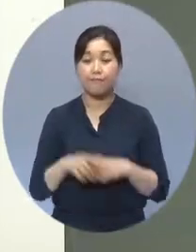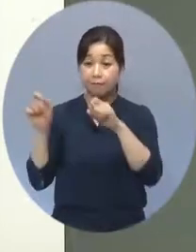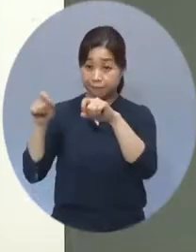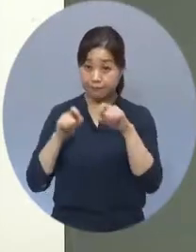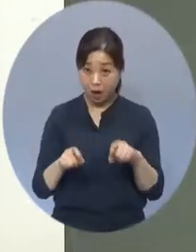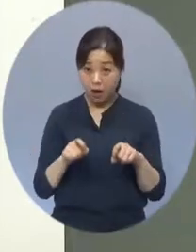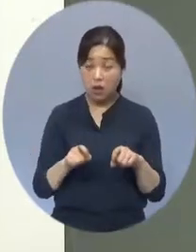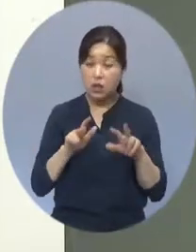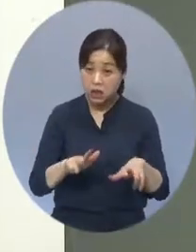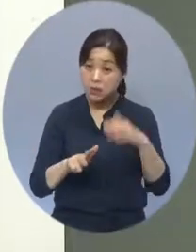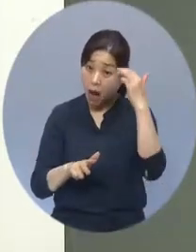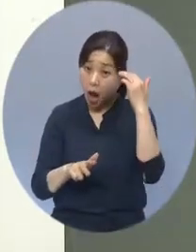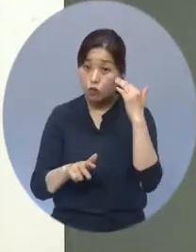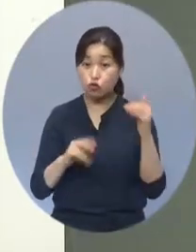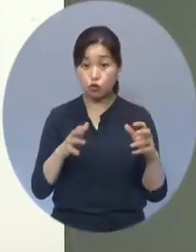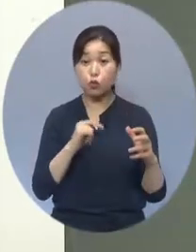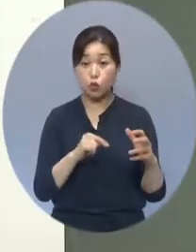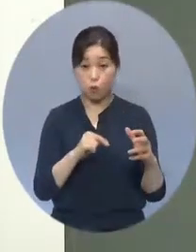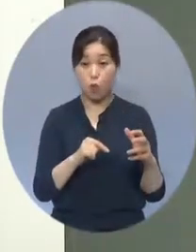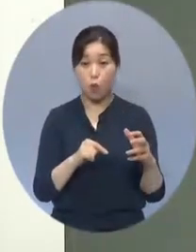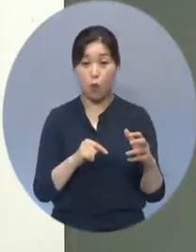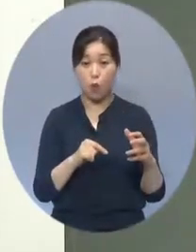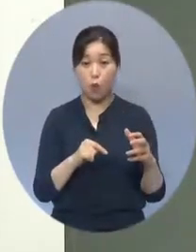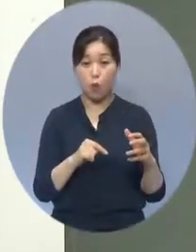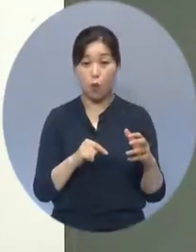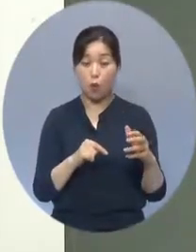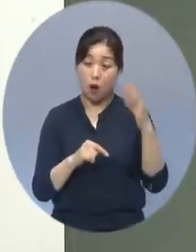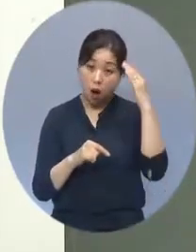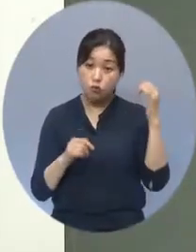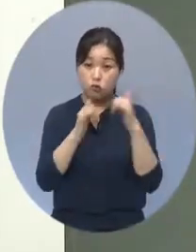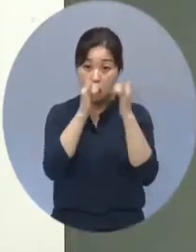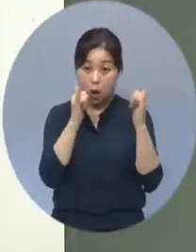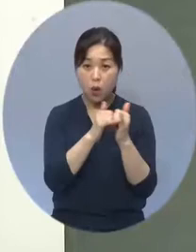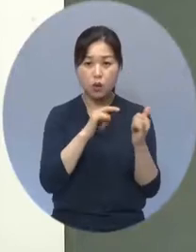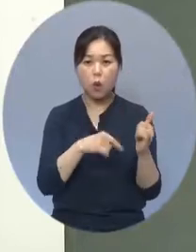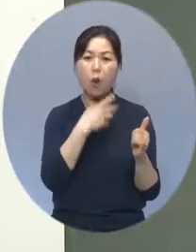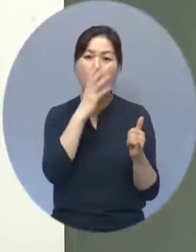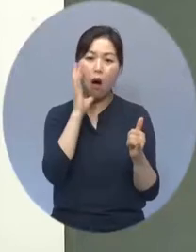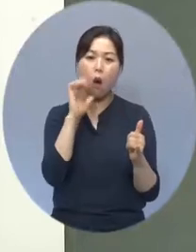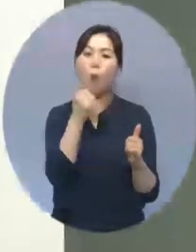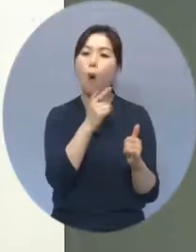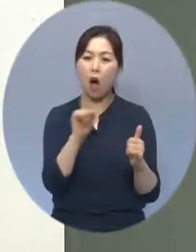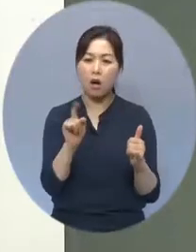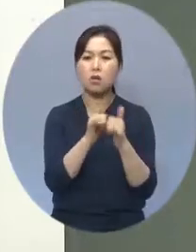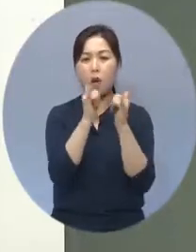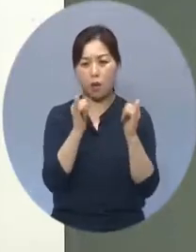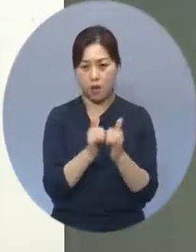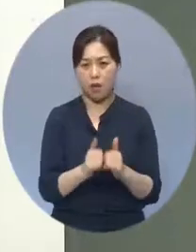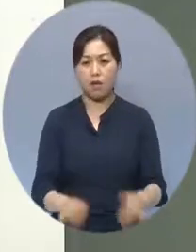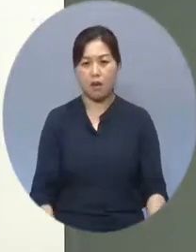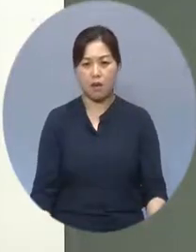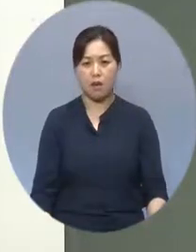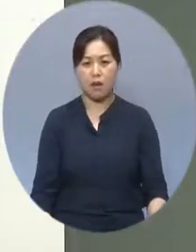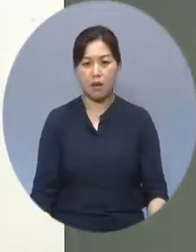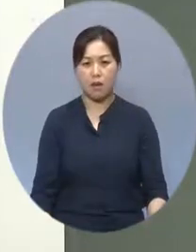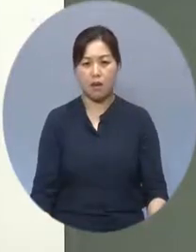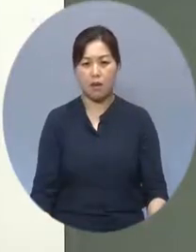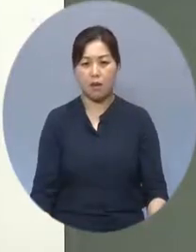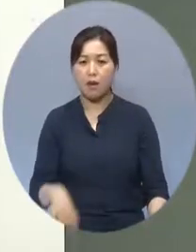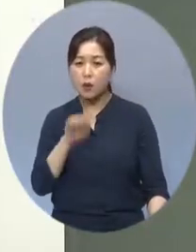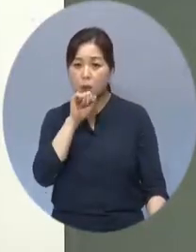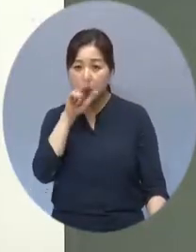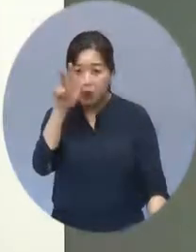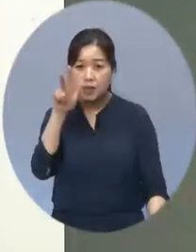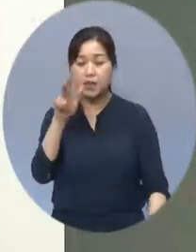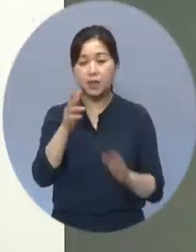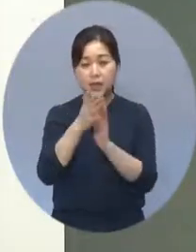남 얘기가 아닌 우리 사회가 고령화 사회가 됐다 이 말이죠. 이제 여기에 또 용인 씨가